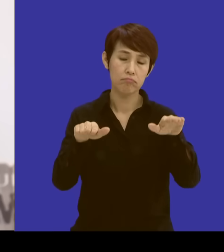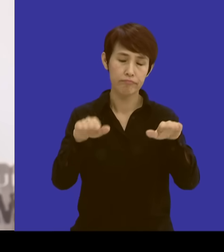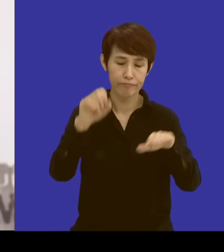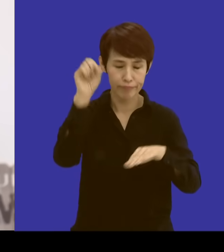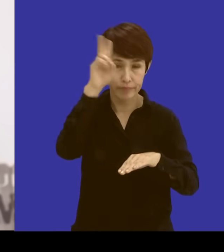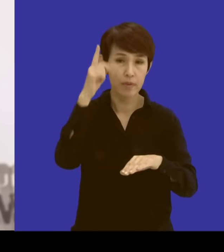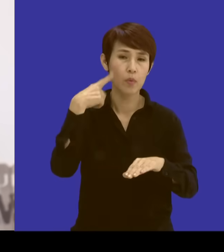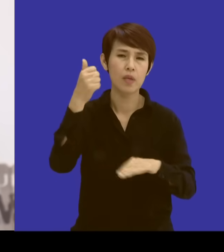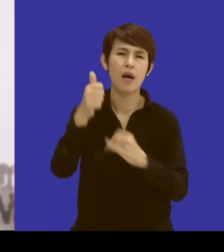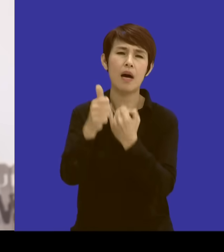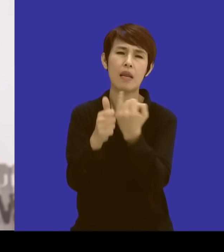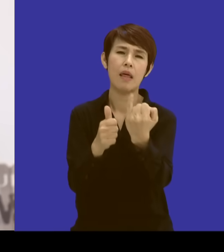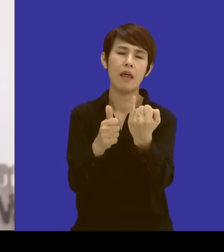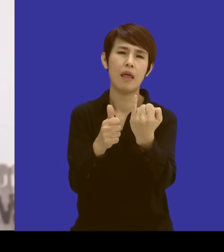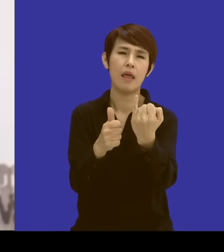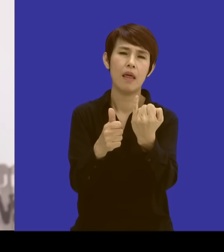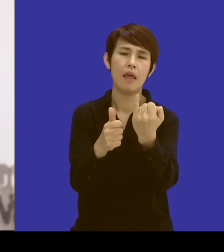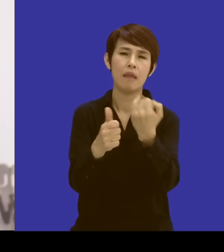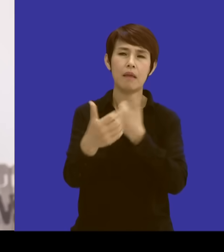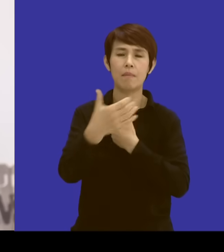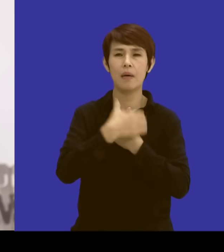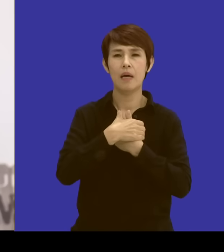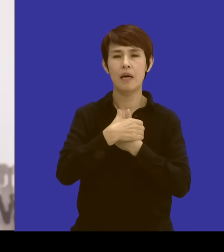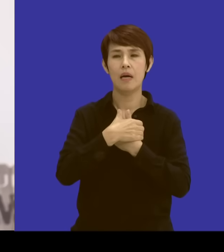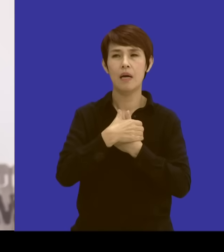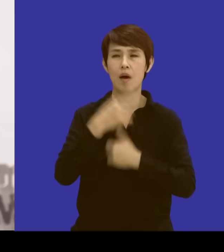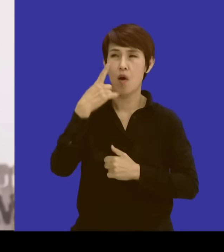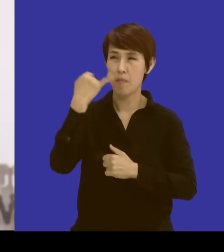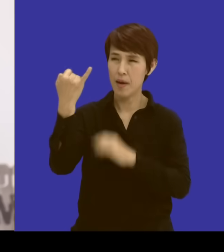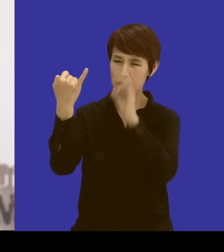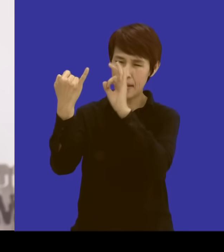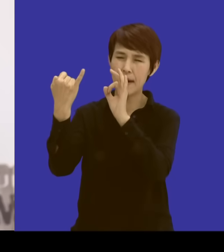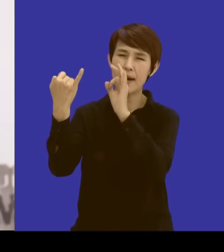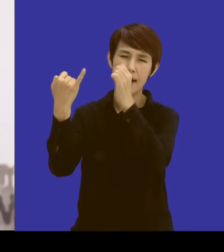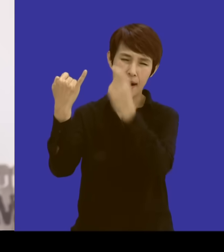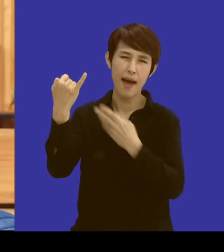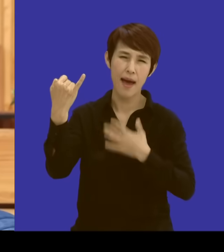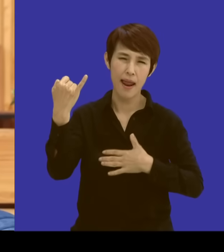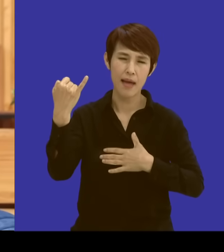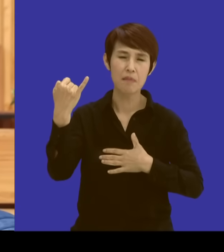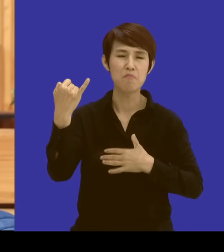어머니를 봤기 때문에 뭐 어려운 일이 아닐 거라고 생각했어요. 저는 워낙 교회의